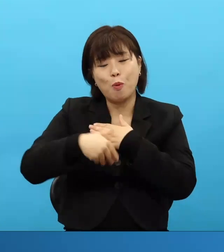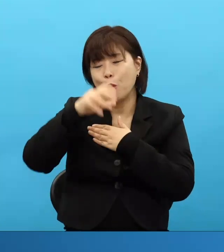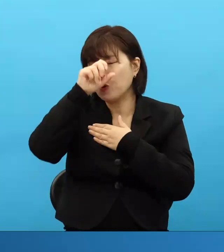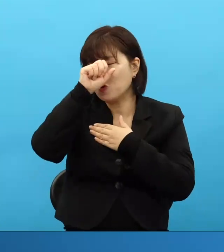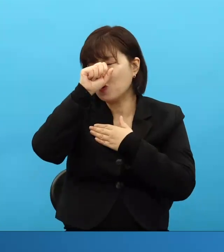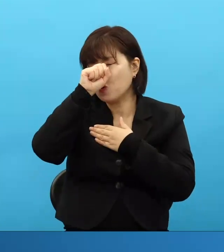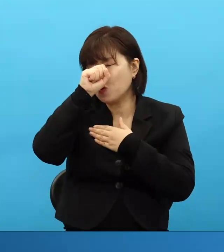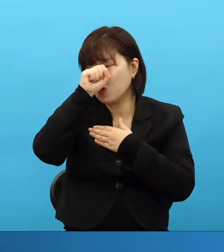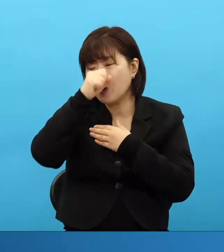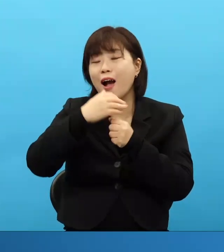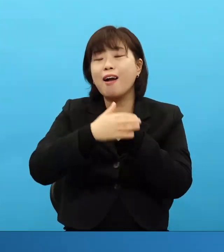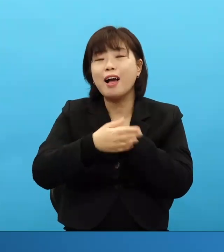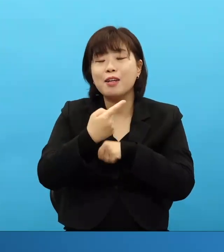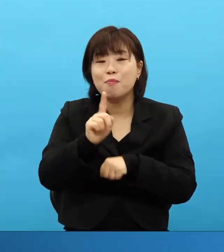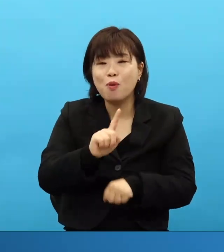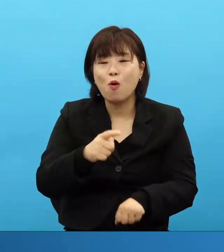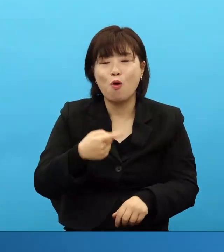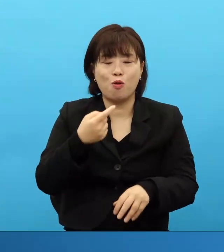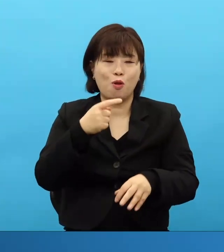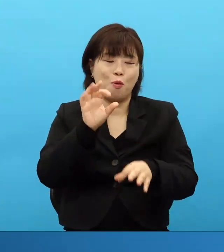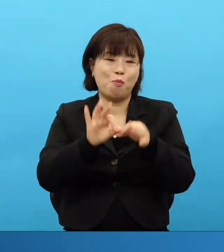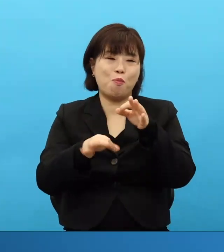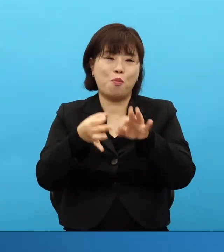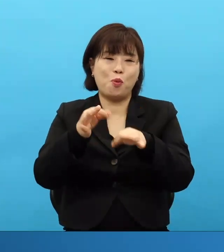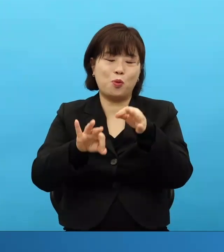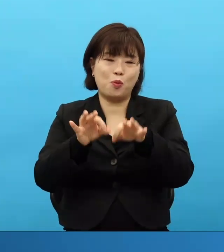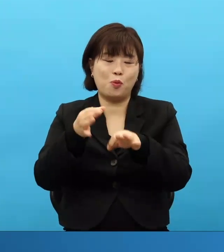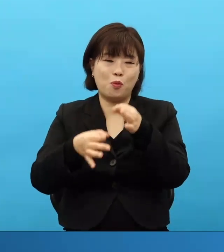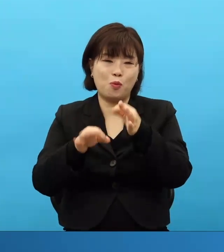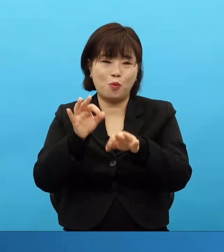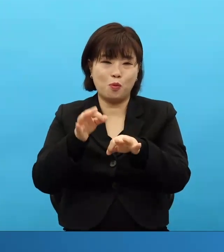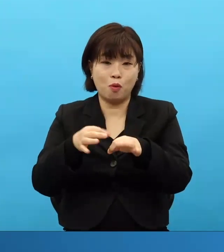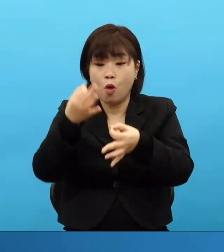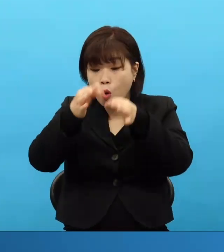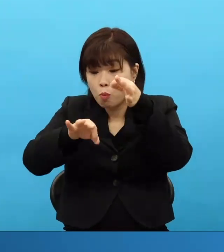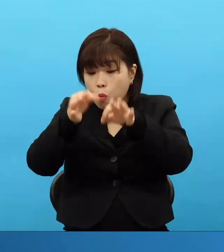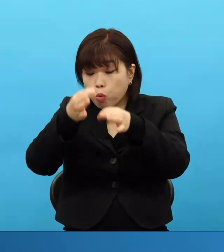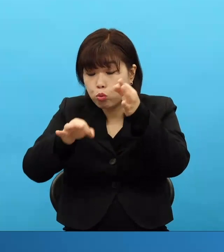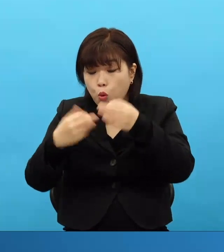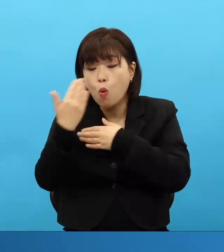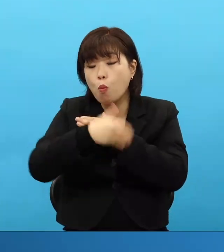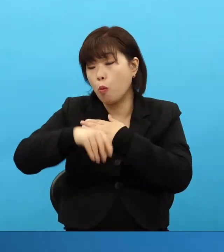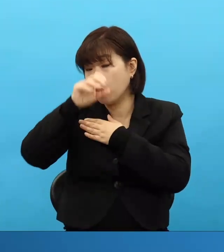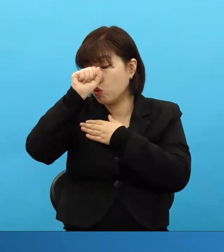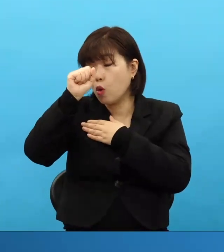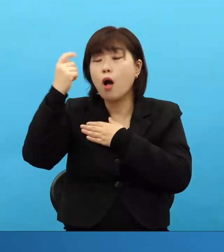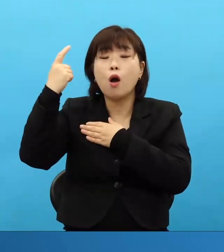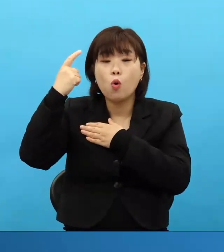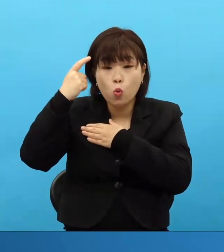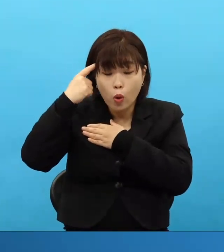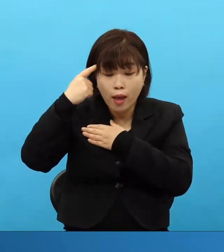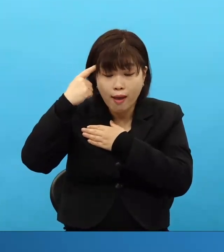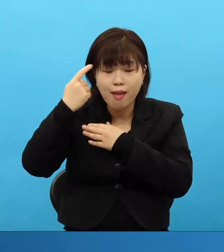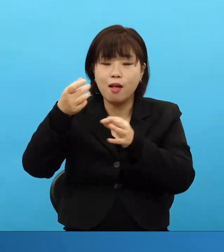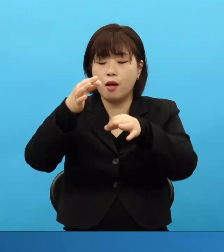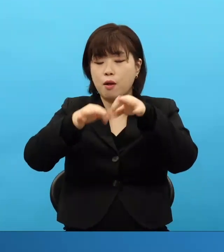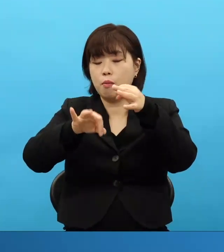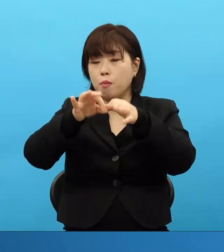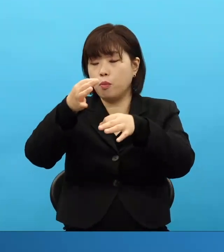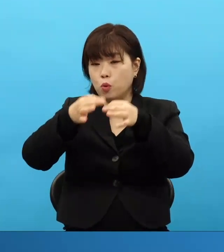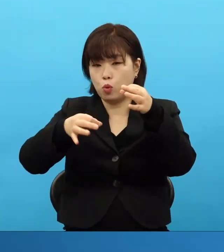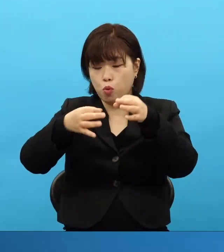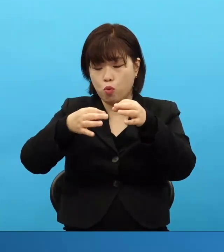body. 이유가 있어요. There's a reason for that. 다른 나무보다 포도는 저 밑에까지 뿌리 내리는데 어디까지